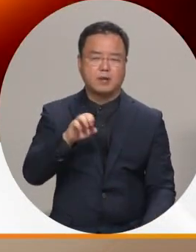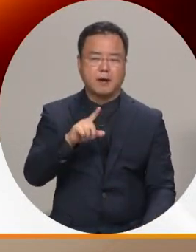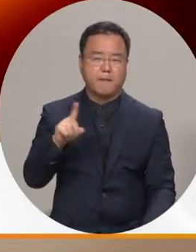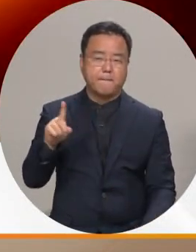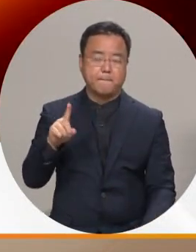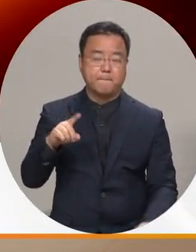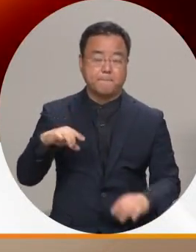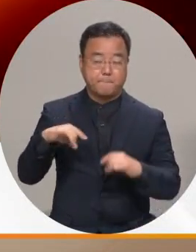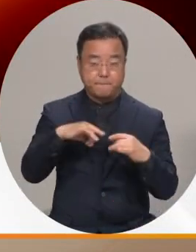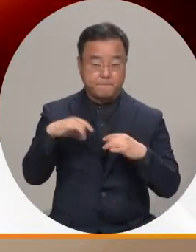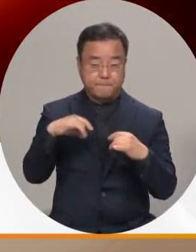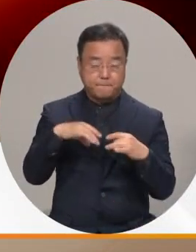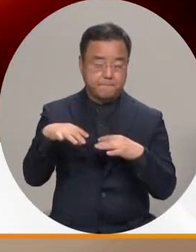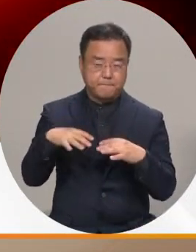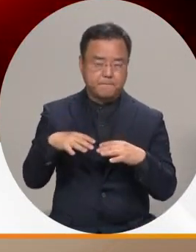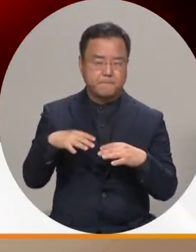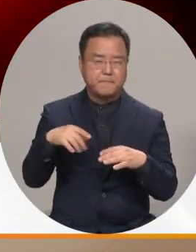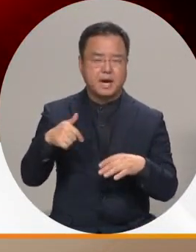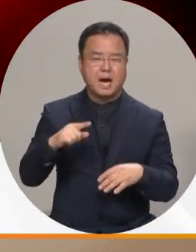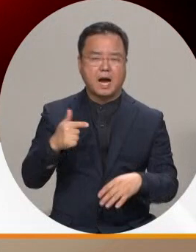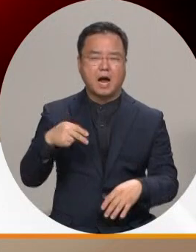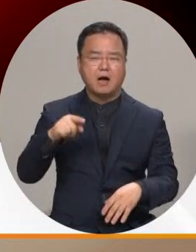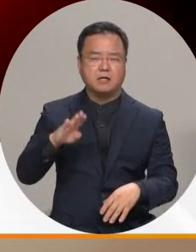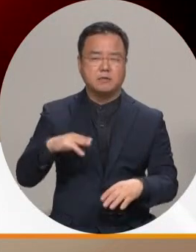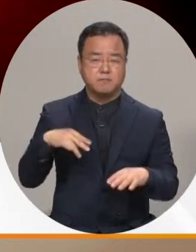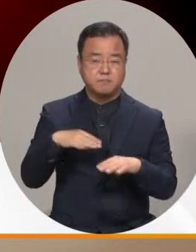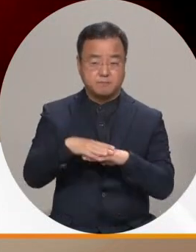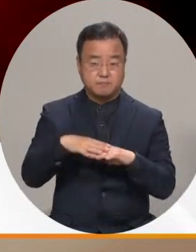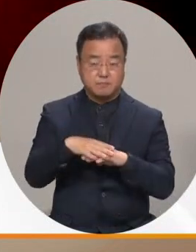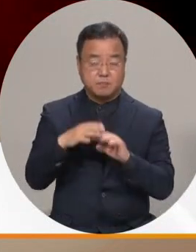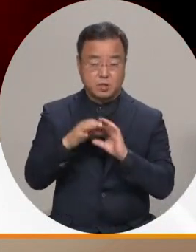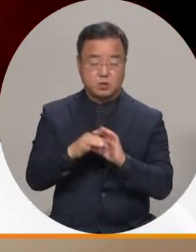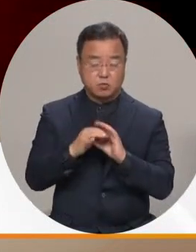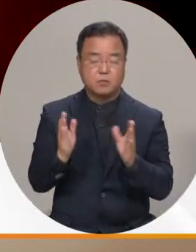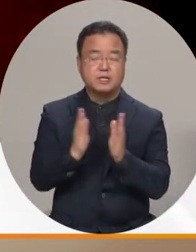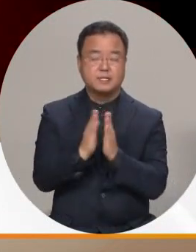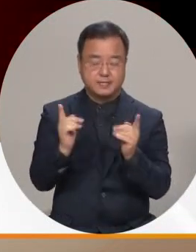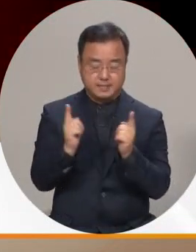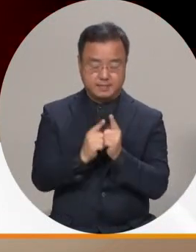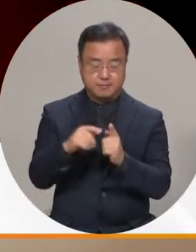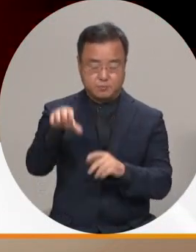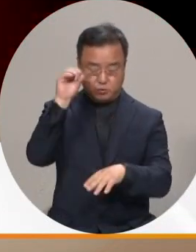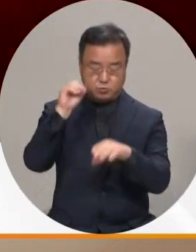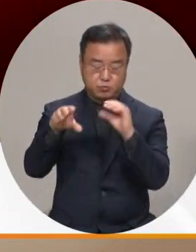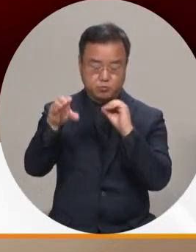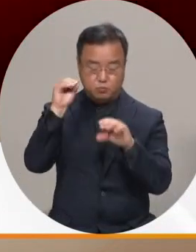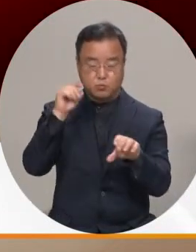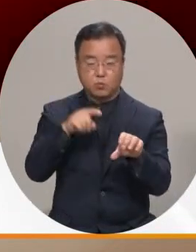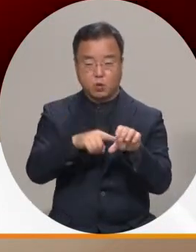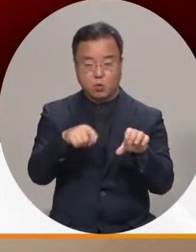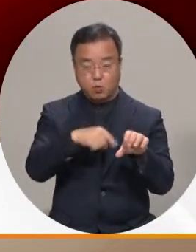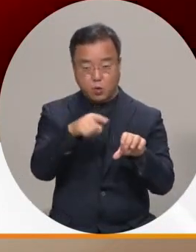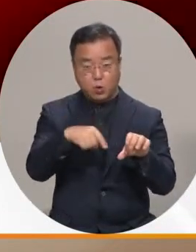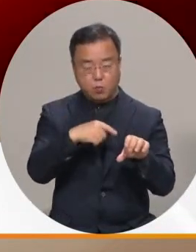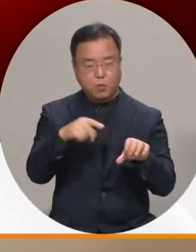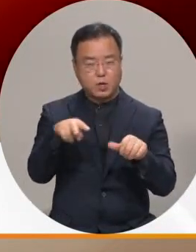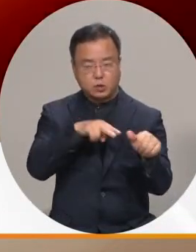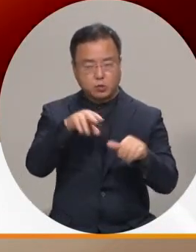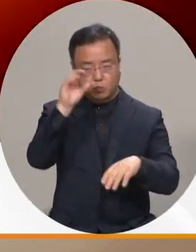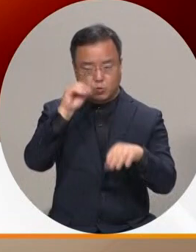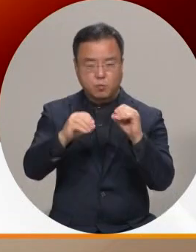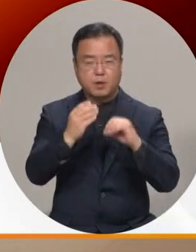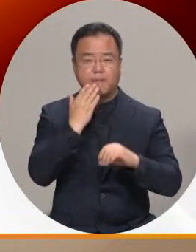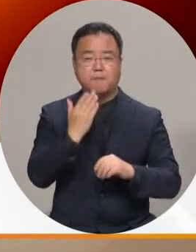전파 간섭계 관측 등의 방법을 활용해서 이자는 보다 직관적으로 그리고 직접적으로 블랙홀의 정보를 수집할 수 있게 되었다고 해도